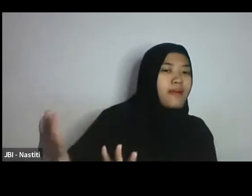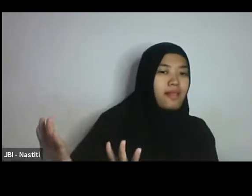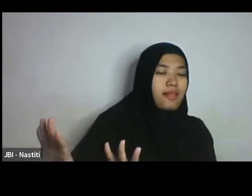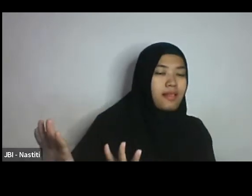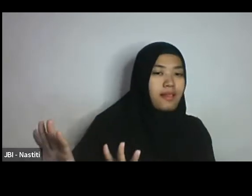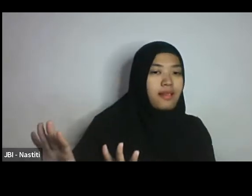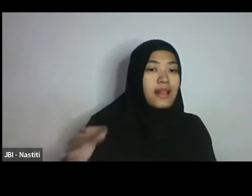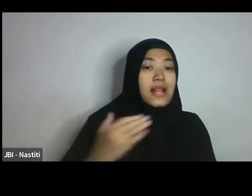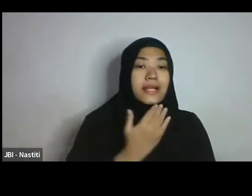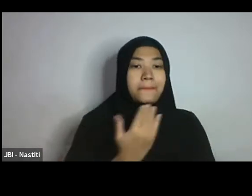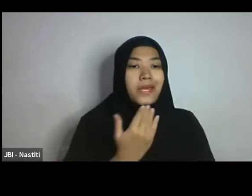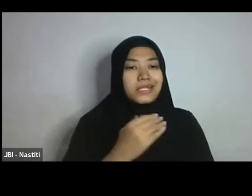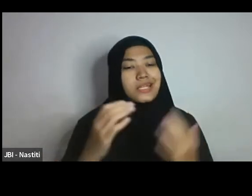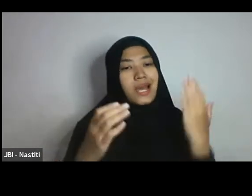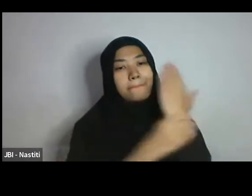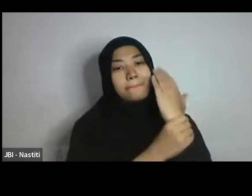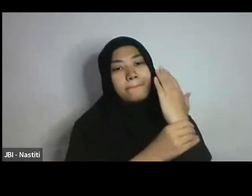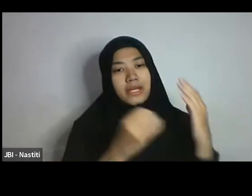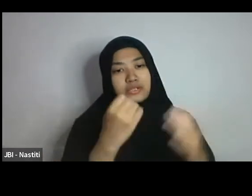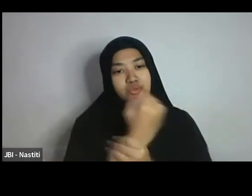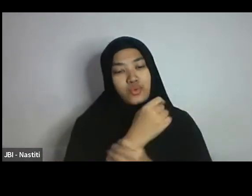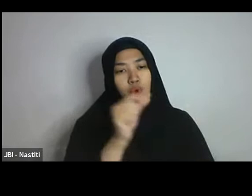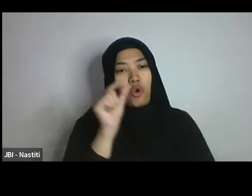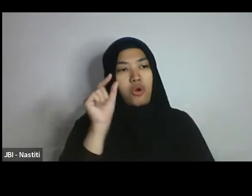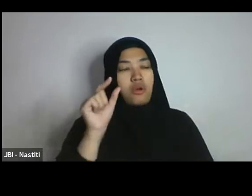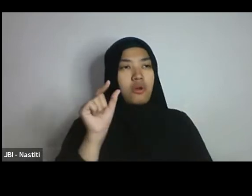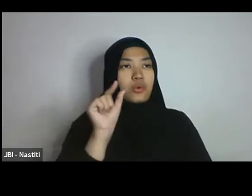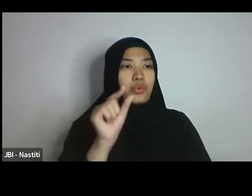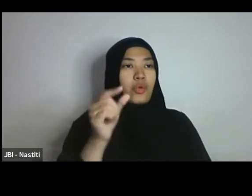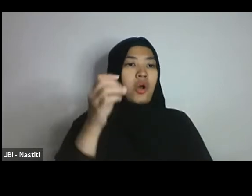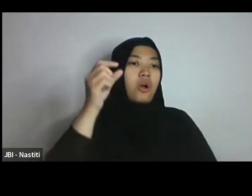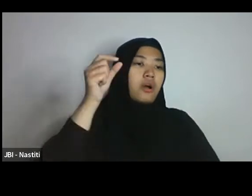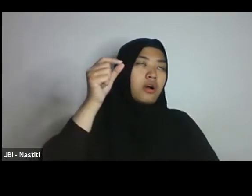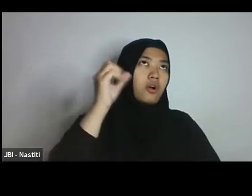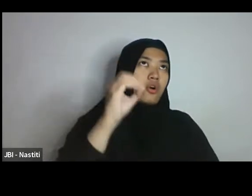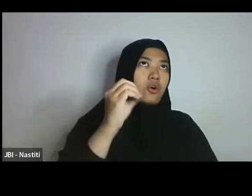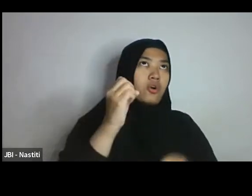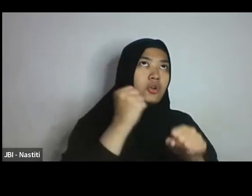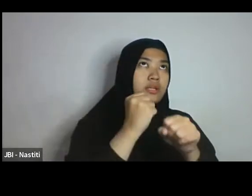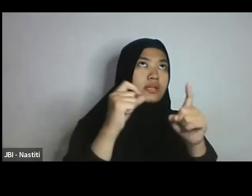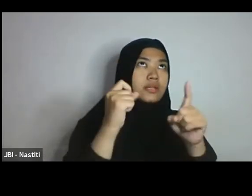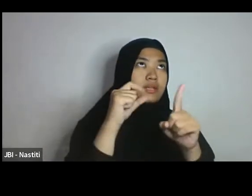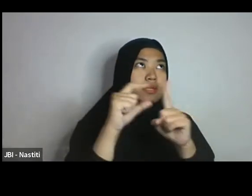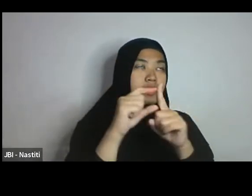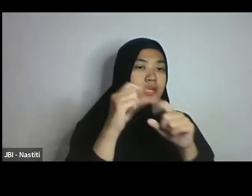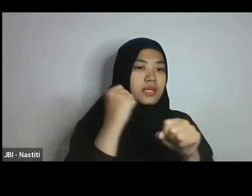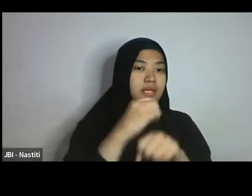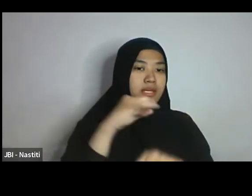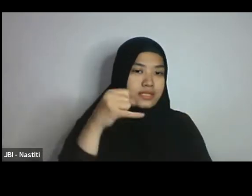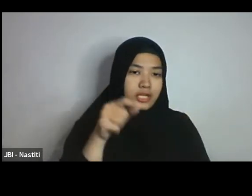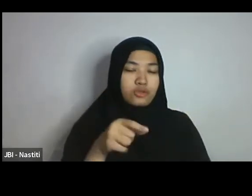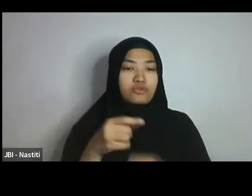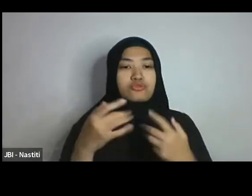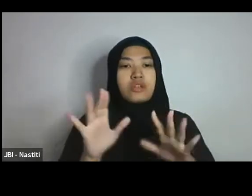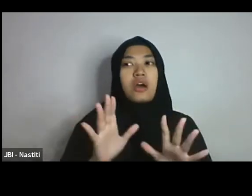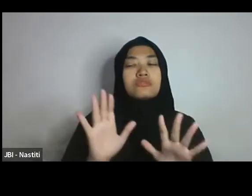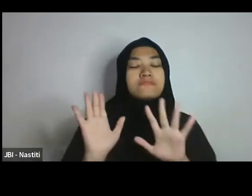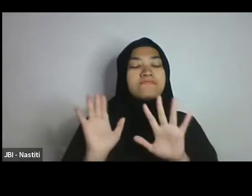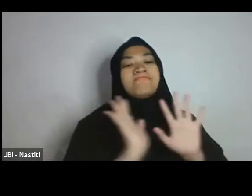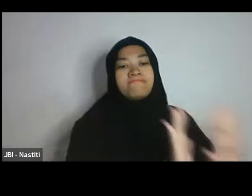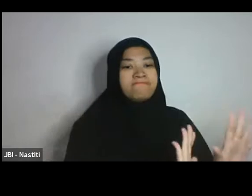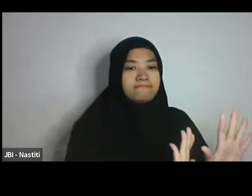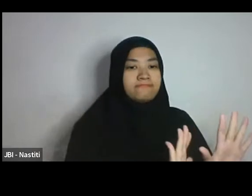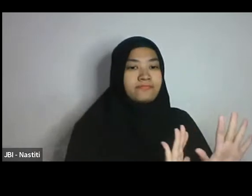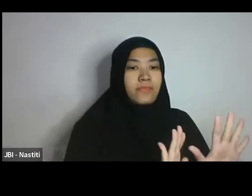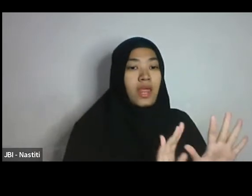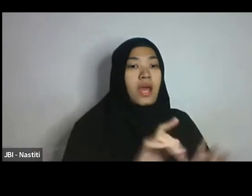kebiasaan memasung orang dengan gangguan jiwa itu juga salah satu adat yang harus kita tinggalkan jauh-jauh dan kita gantikan dengan